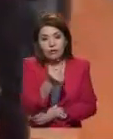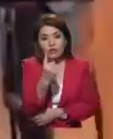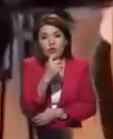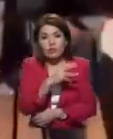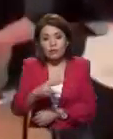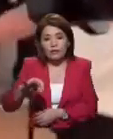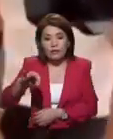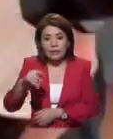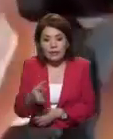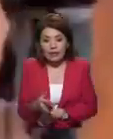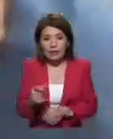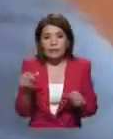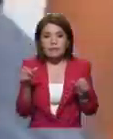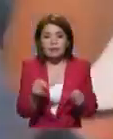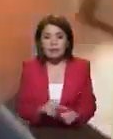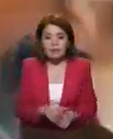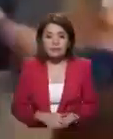миллионов тенге морального ущерба.